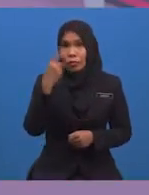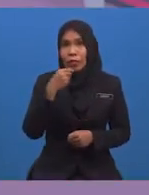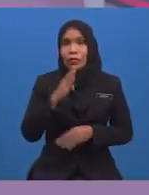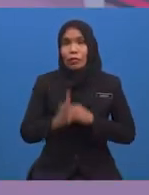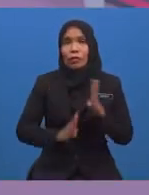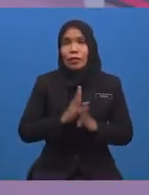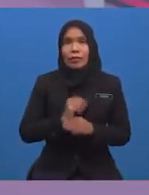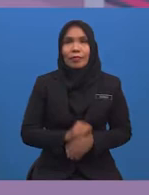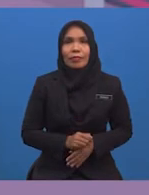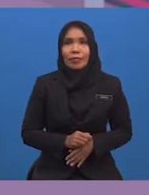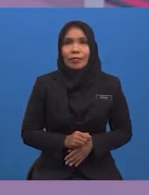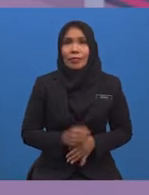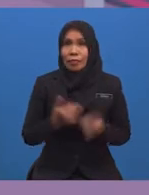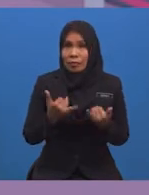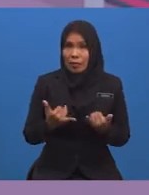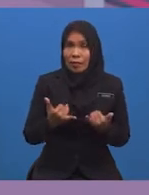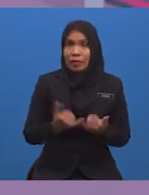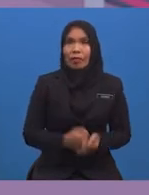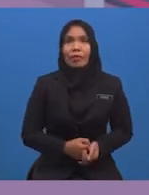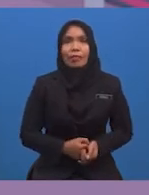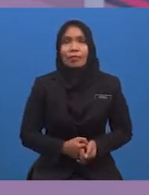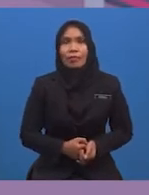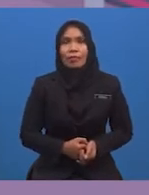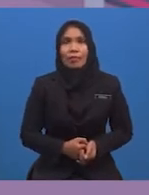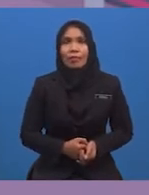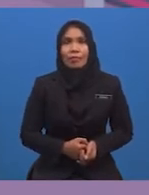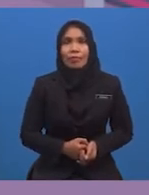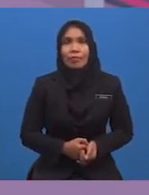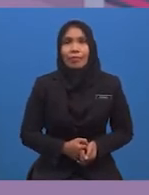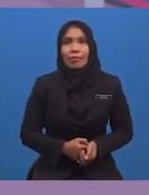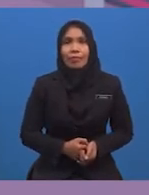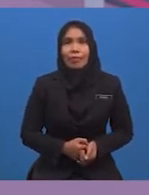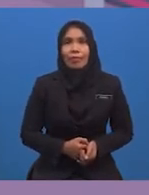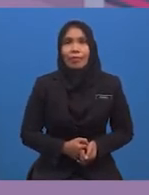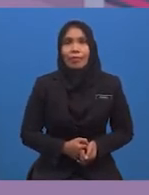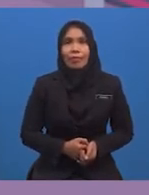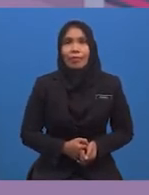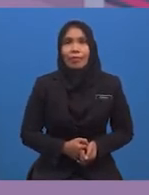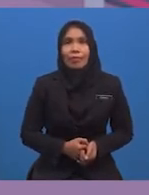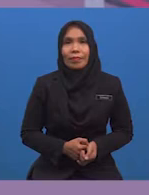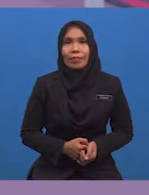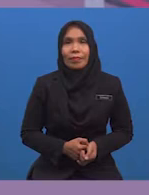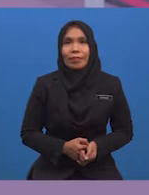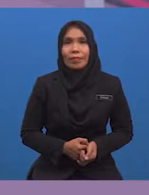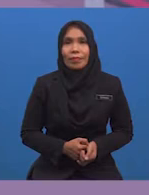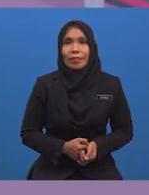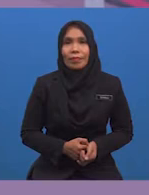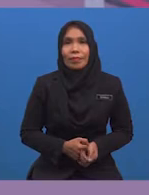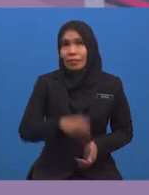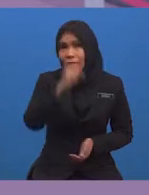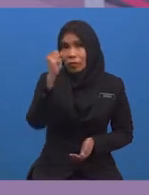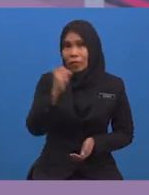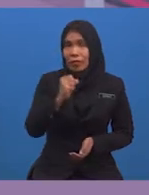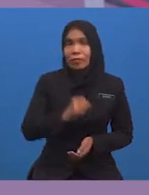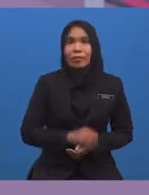Sekarang, mari kita uji minda untuk mengukuhkan lagi kefahaman murid-murid. Uji minda kita yang